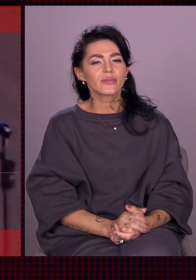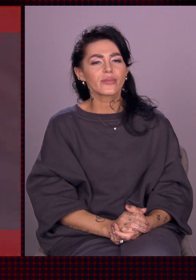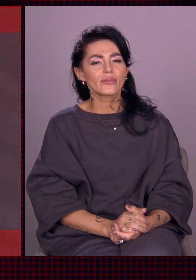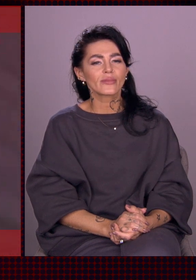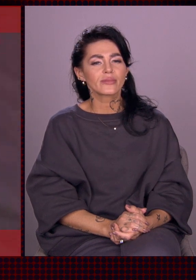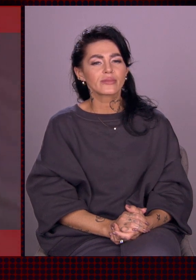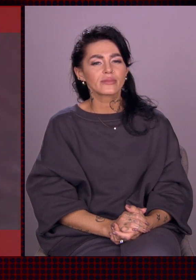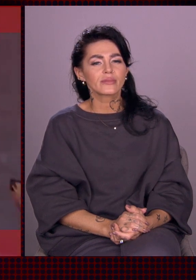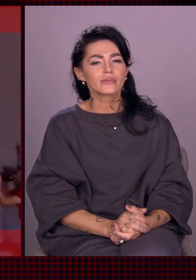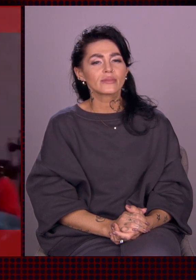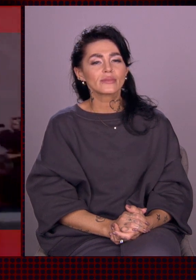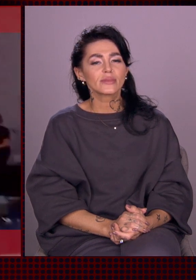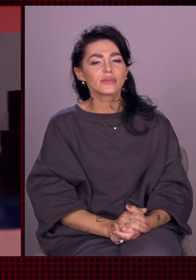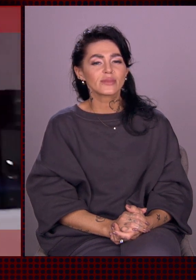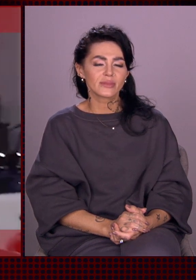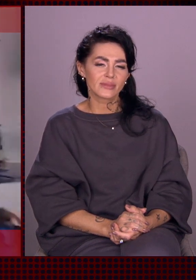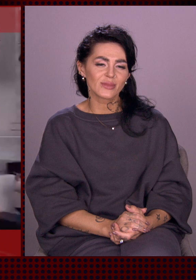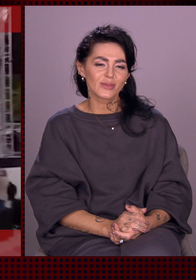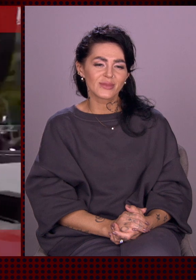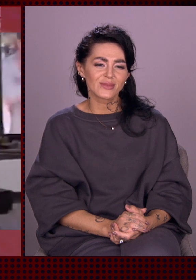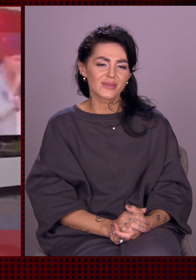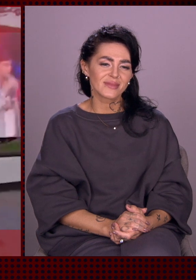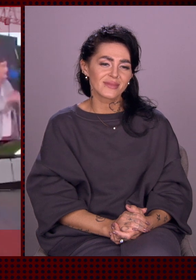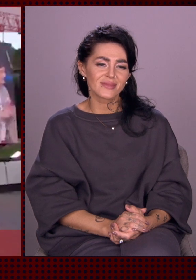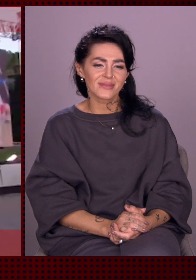ти любиш не бою.